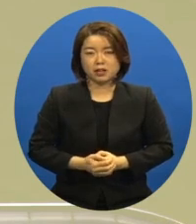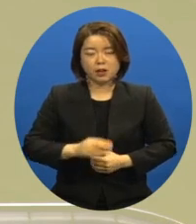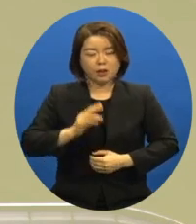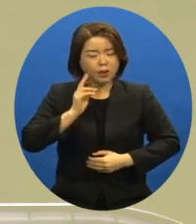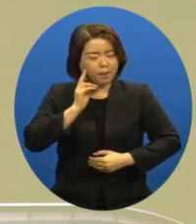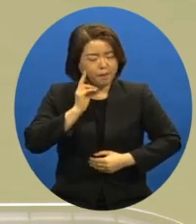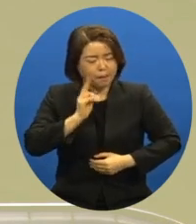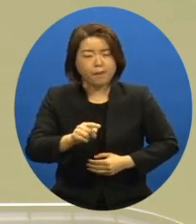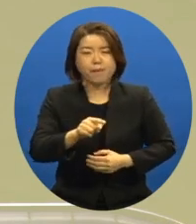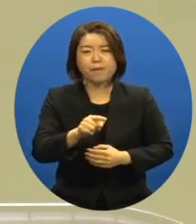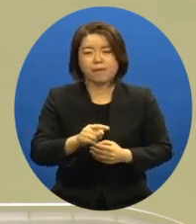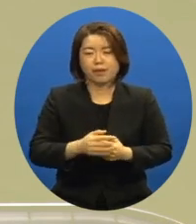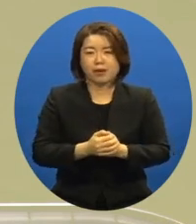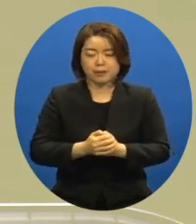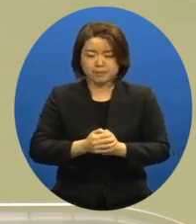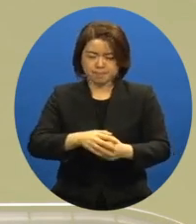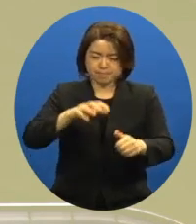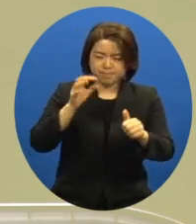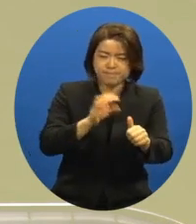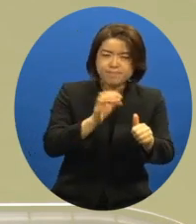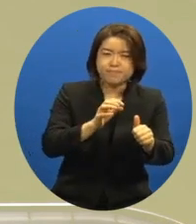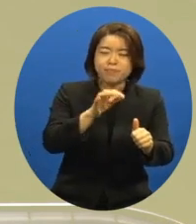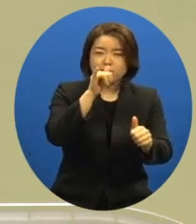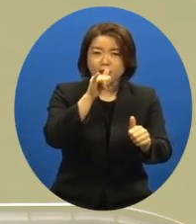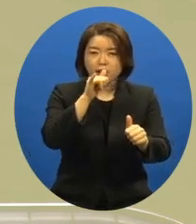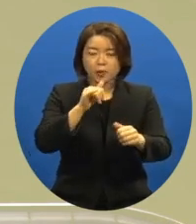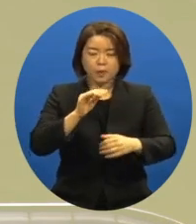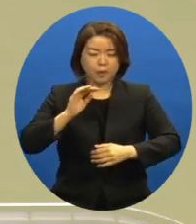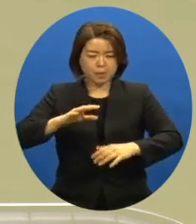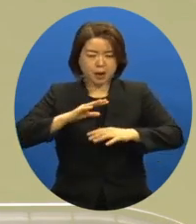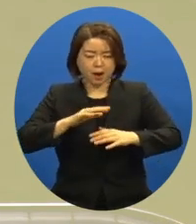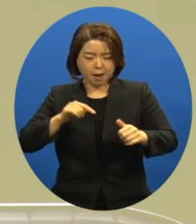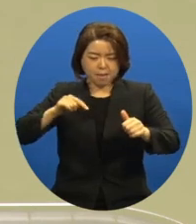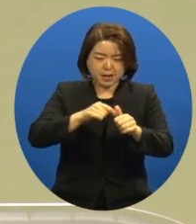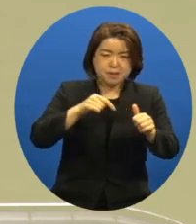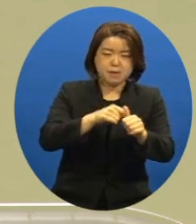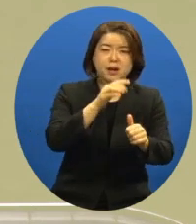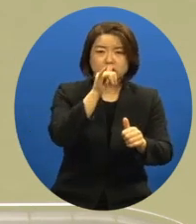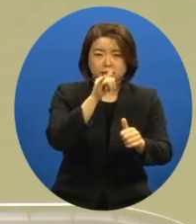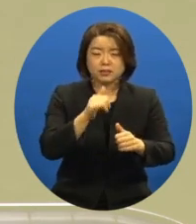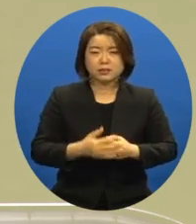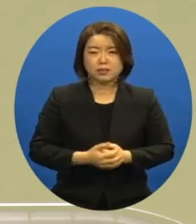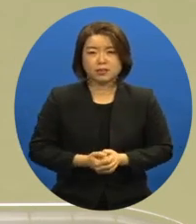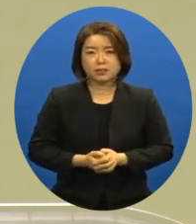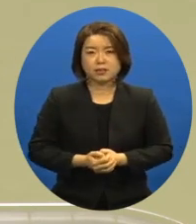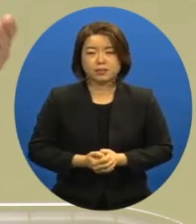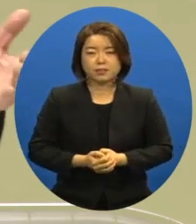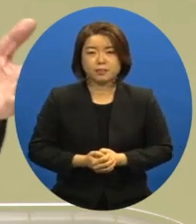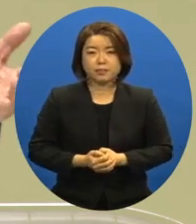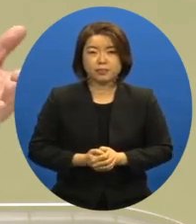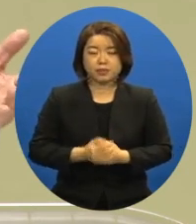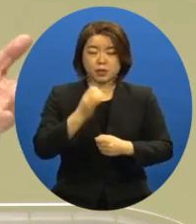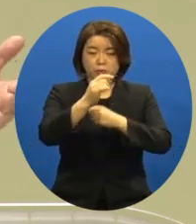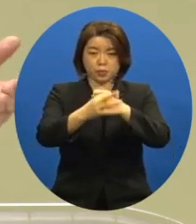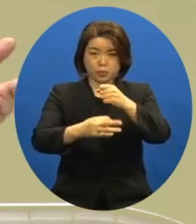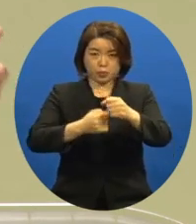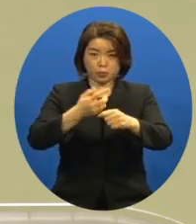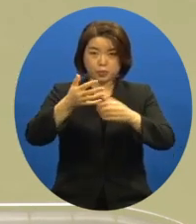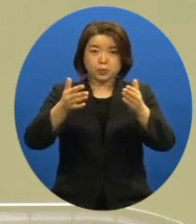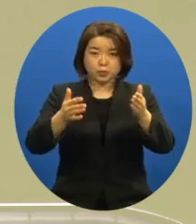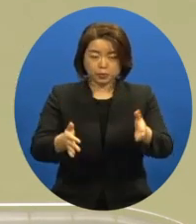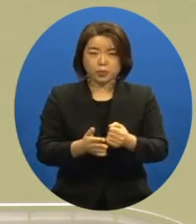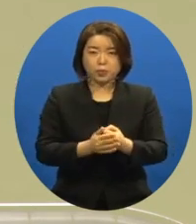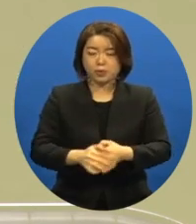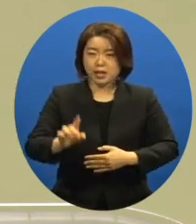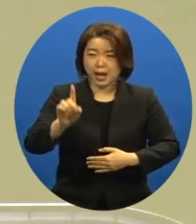무지막지한 핍박을 당하고 무서운 고문을 당했습니다. 몇 년 동안